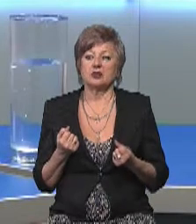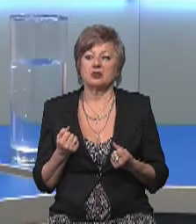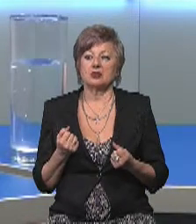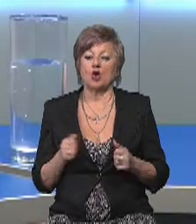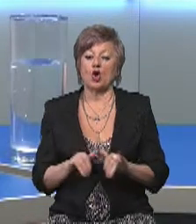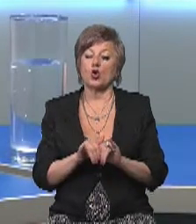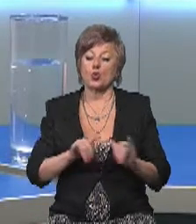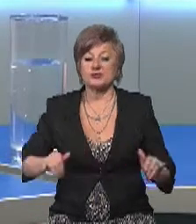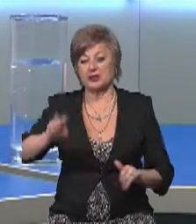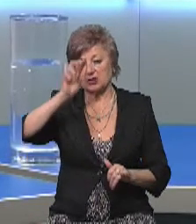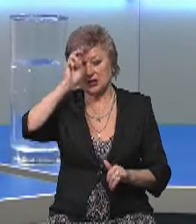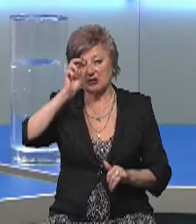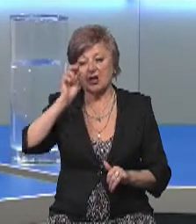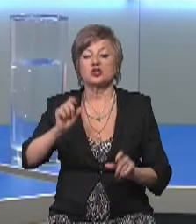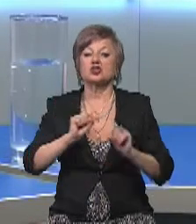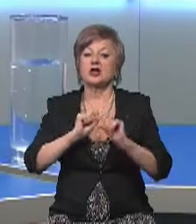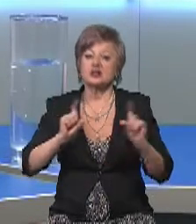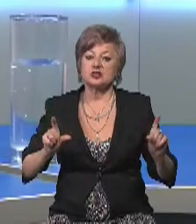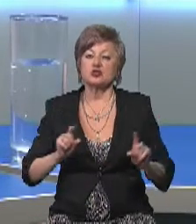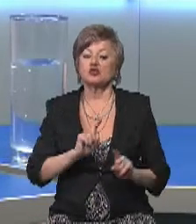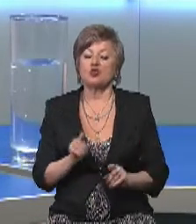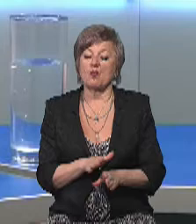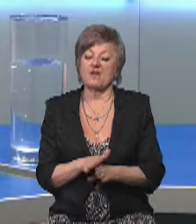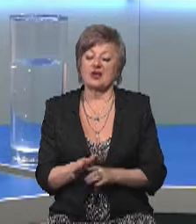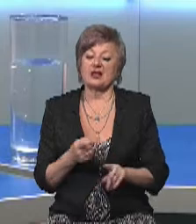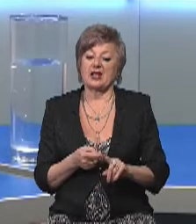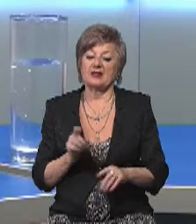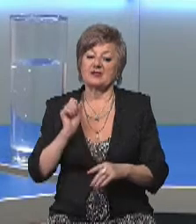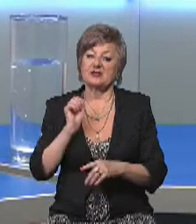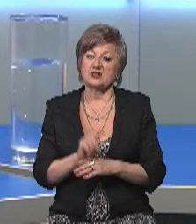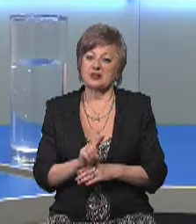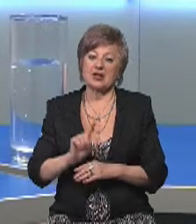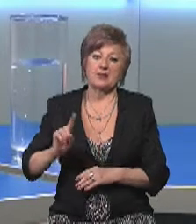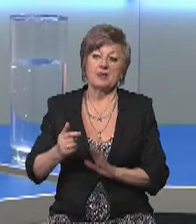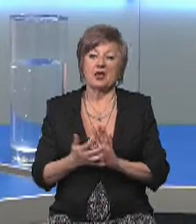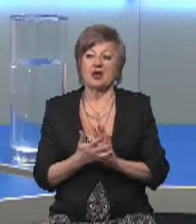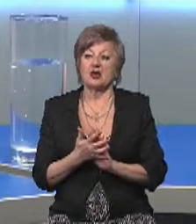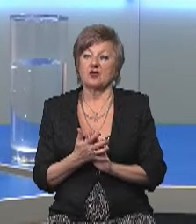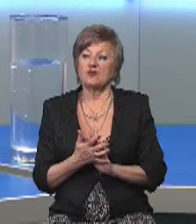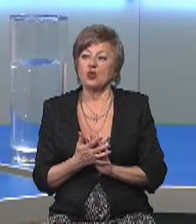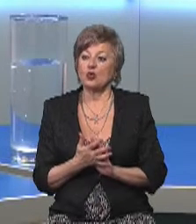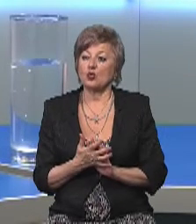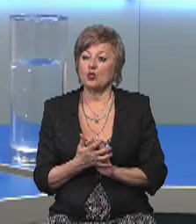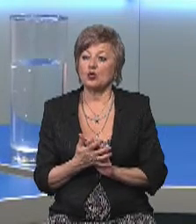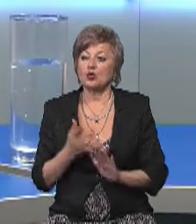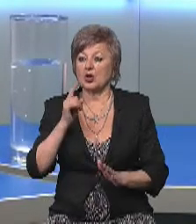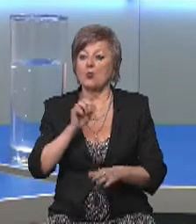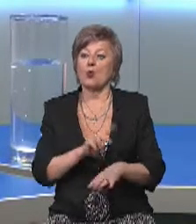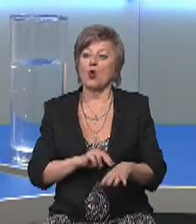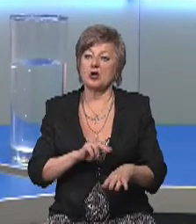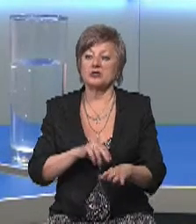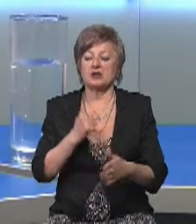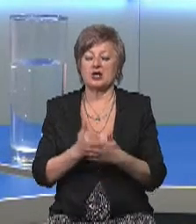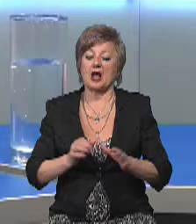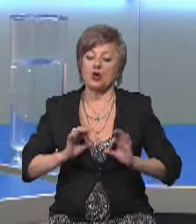підтримати розвиток державних інституцій, необхідних для виконання цього завдання. Це в першу чергу армії, поліції,